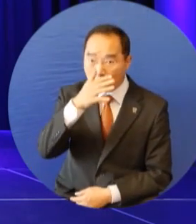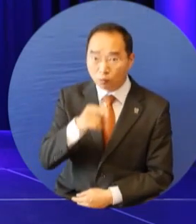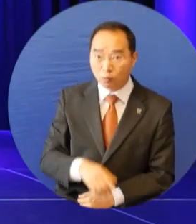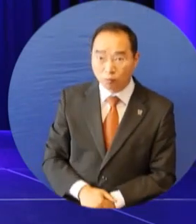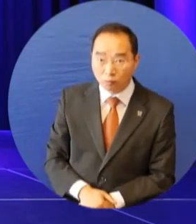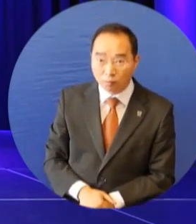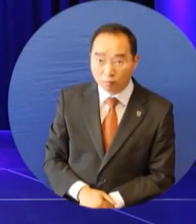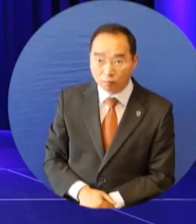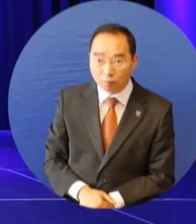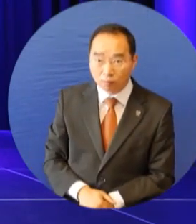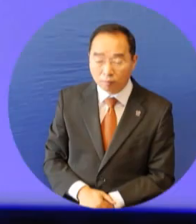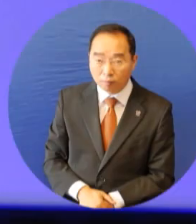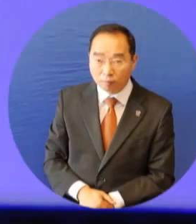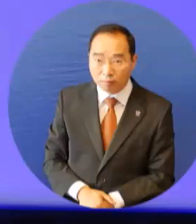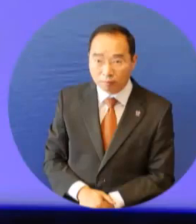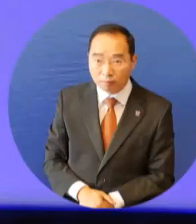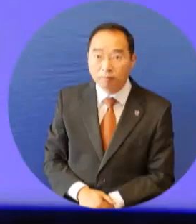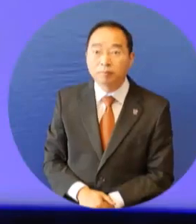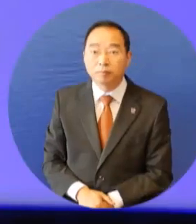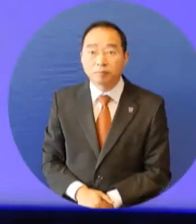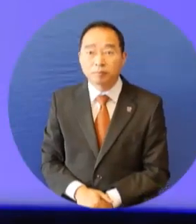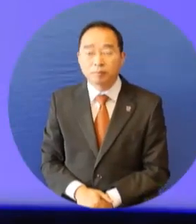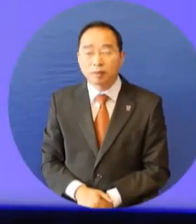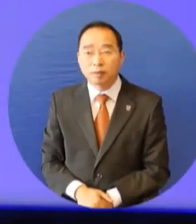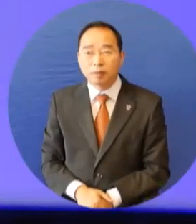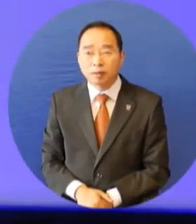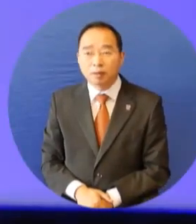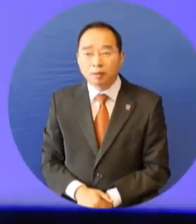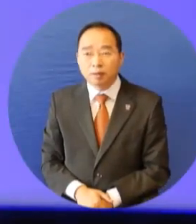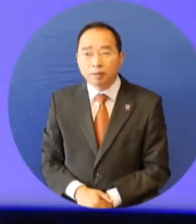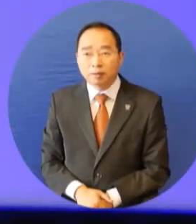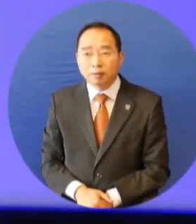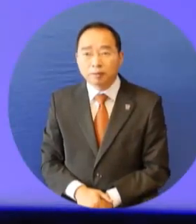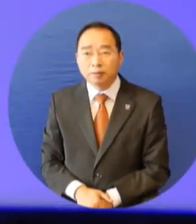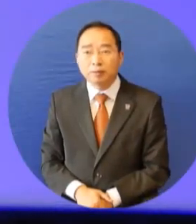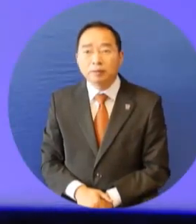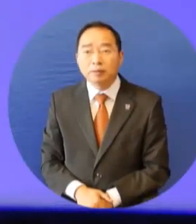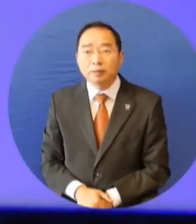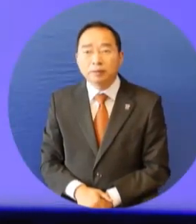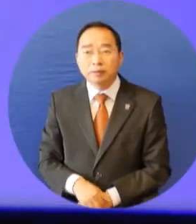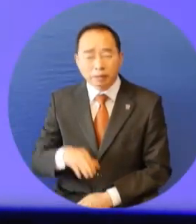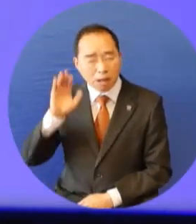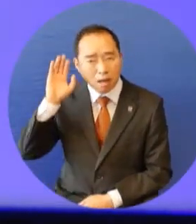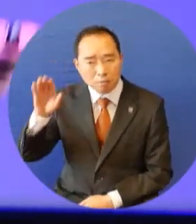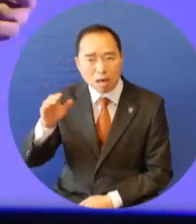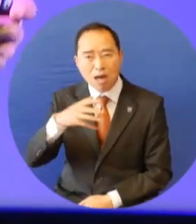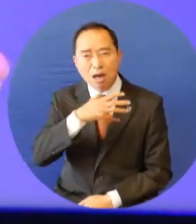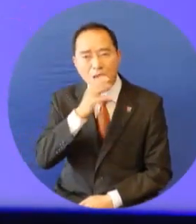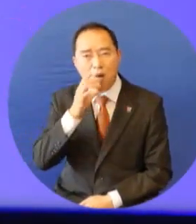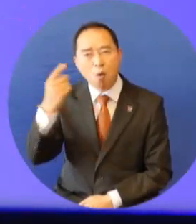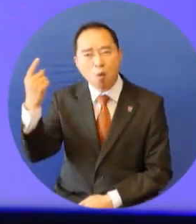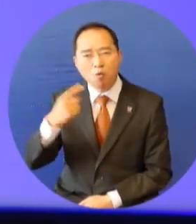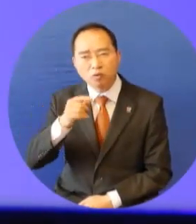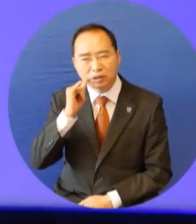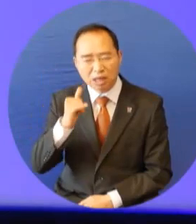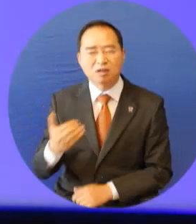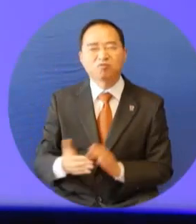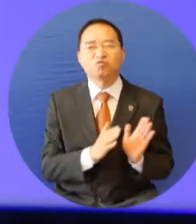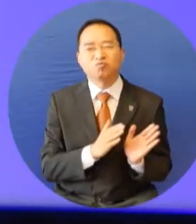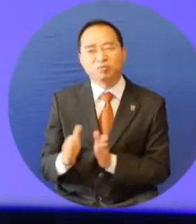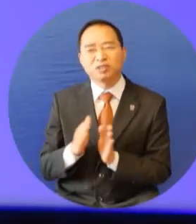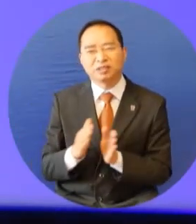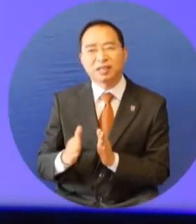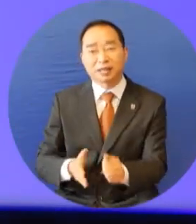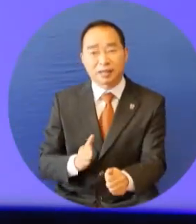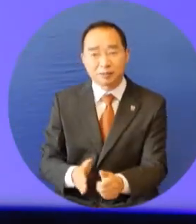안 하는 것은 바보다. 나에게도 항상 저런 내가 원하는, 저 내가 막 우러러보는 이런 것들이 올 수